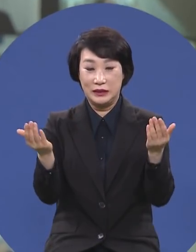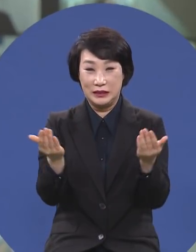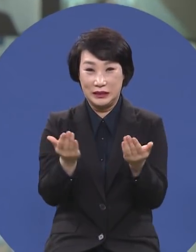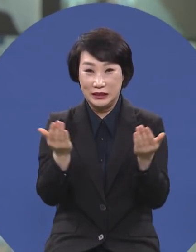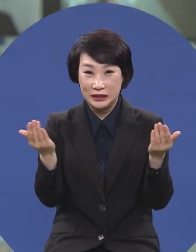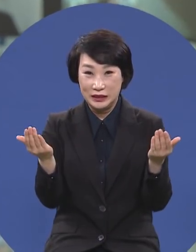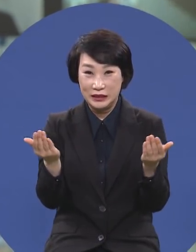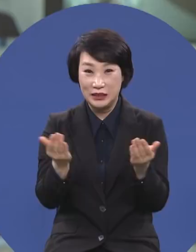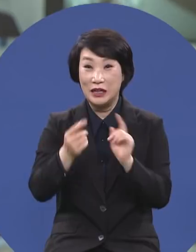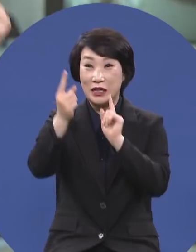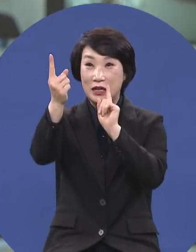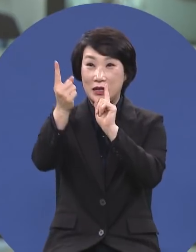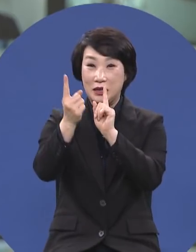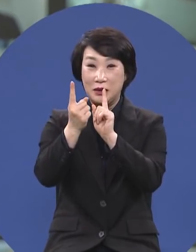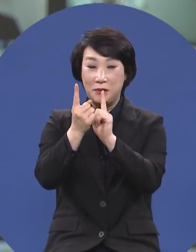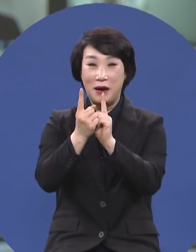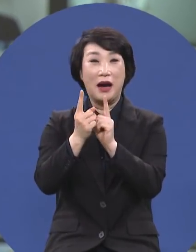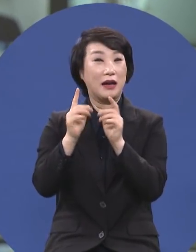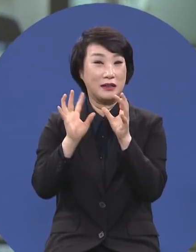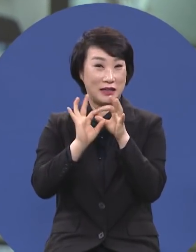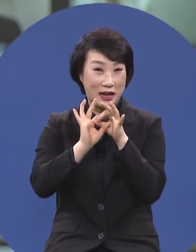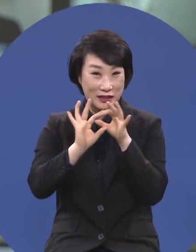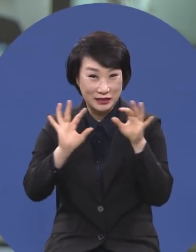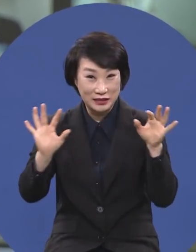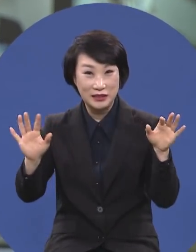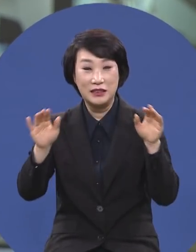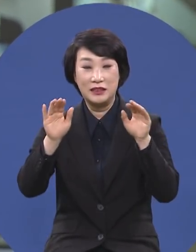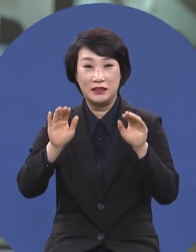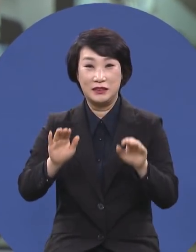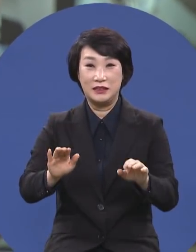무슨 일을